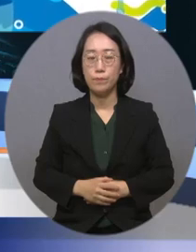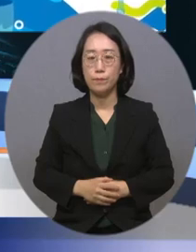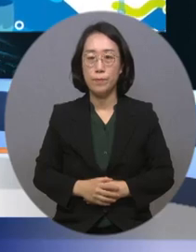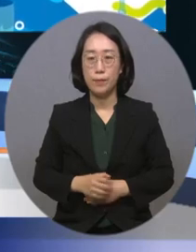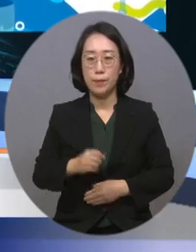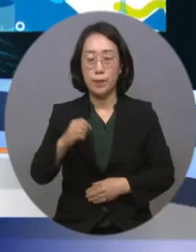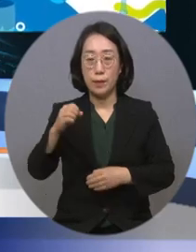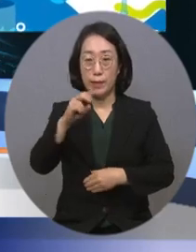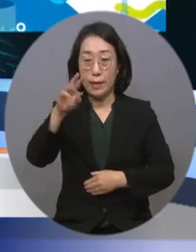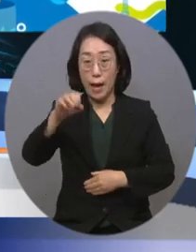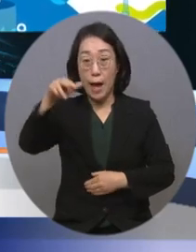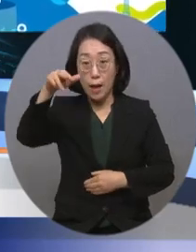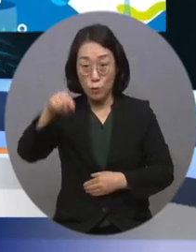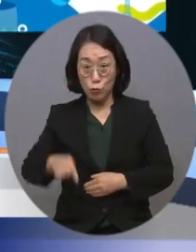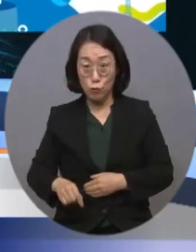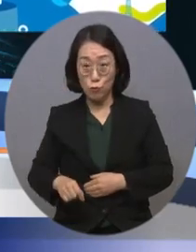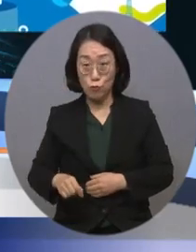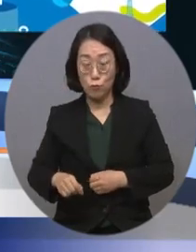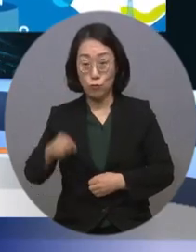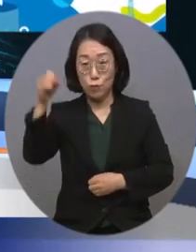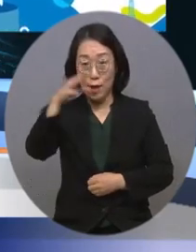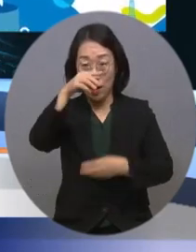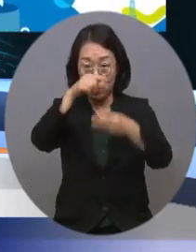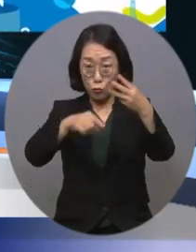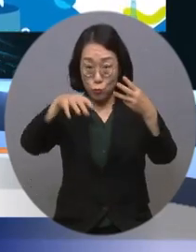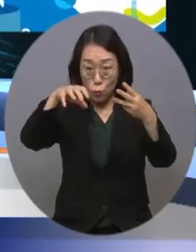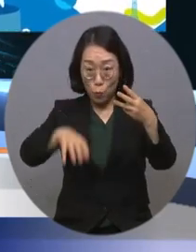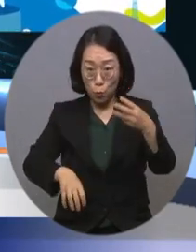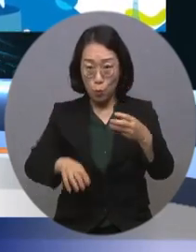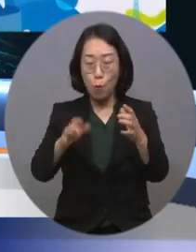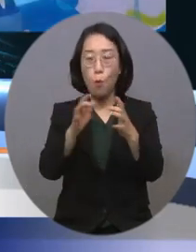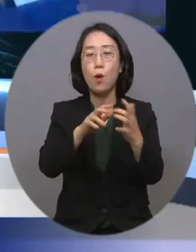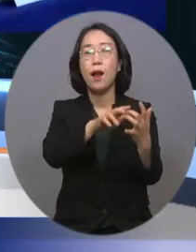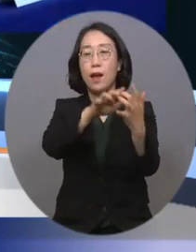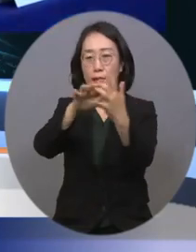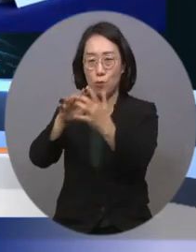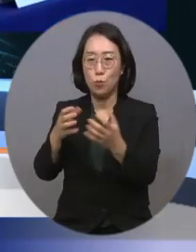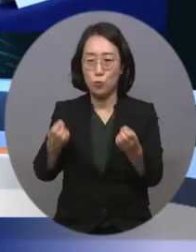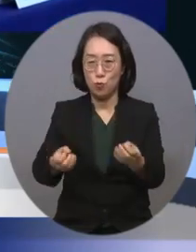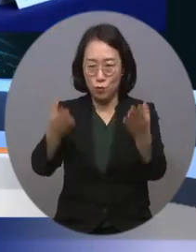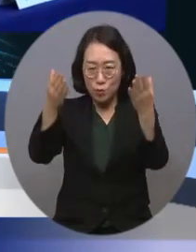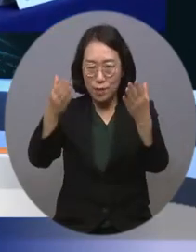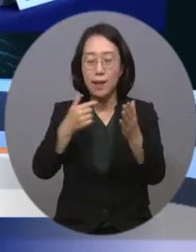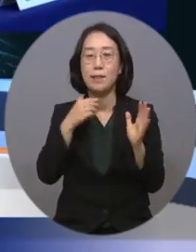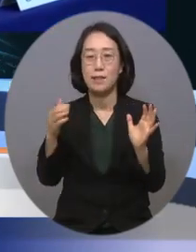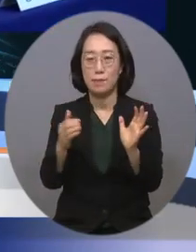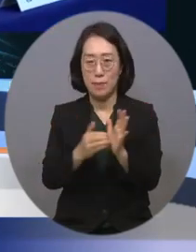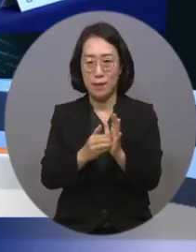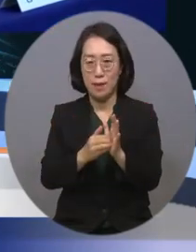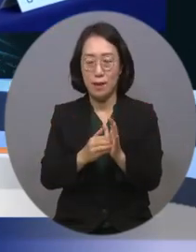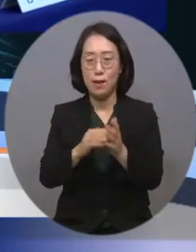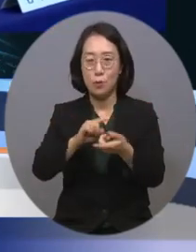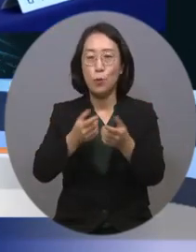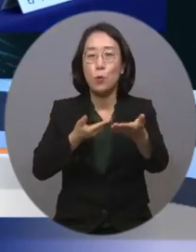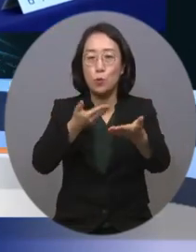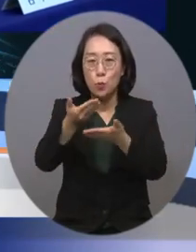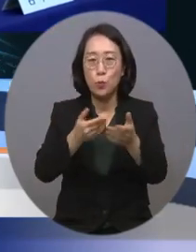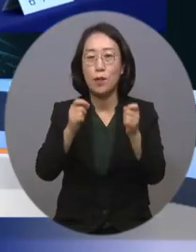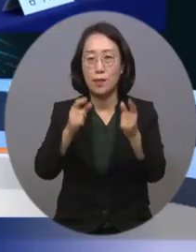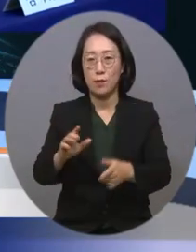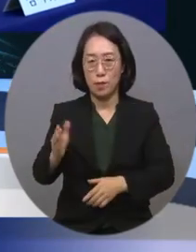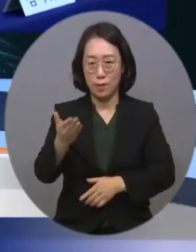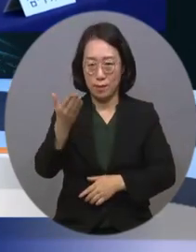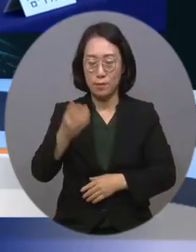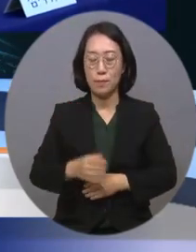양주 다문화축제가 비대면으로 개최됐습니다. 서로 다른 문화를 이해하고 소통하는 시간이 됐는데요. 정우선